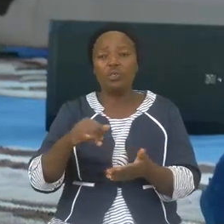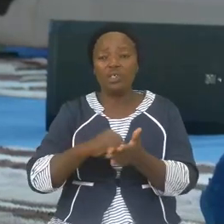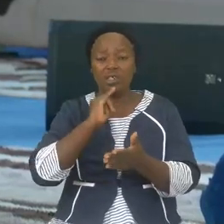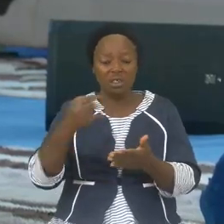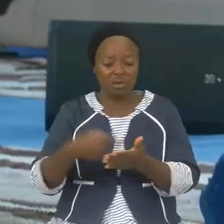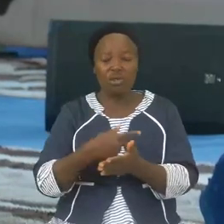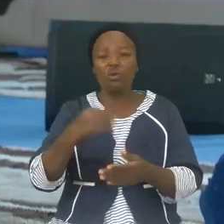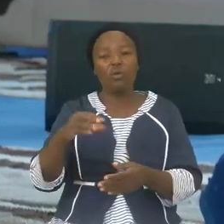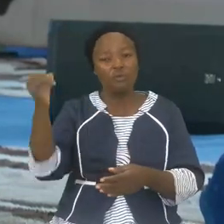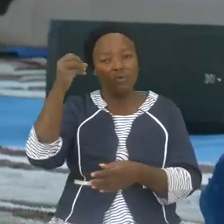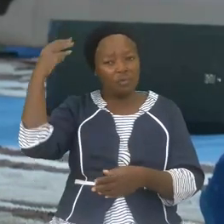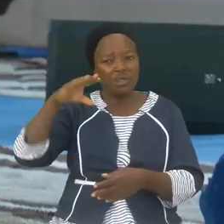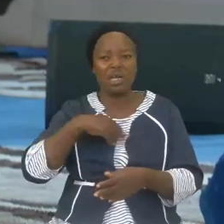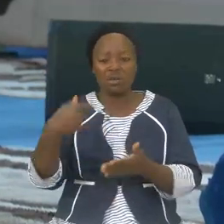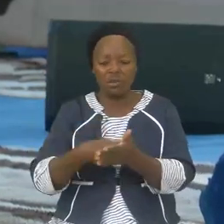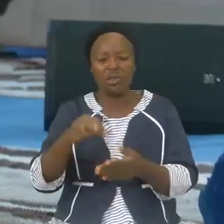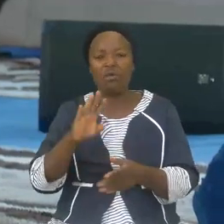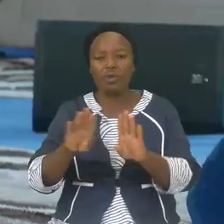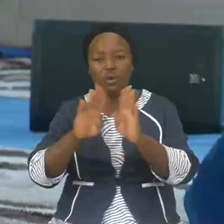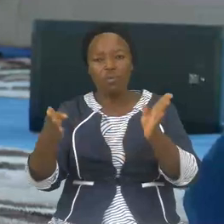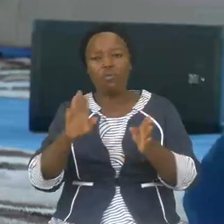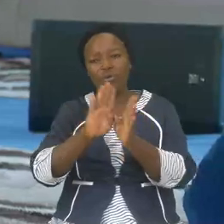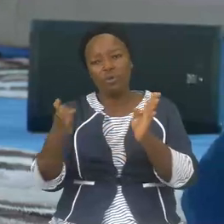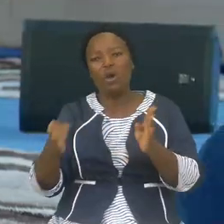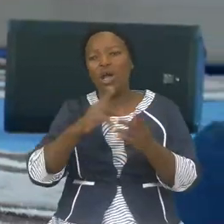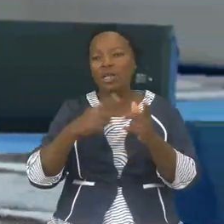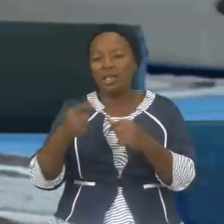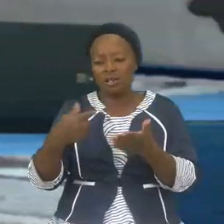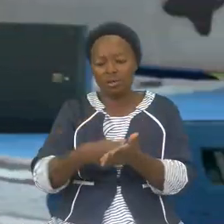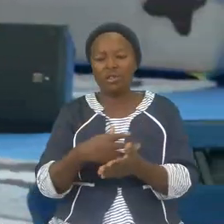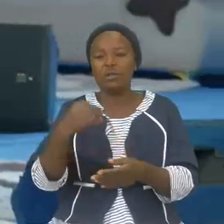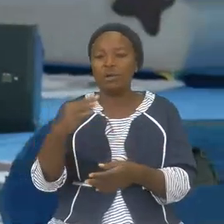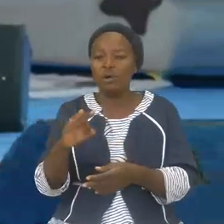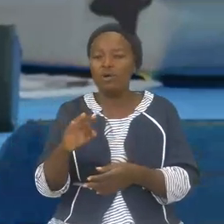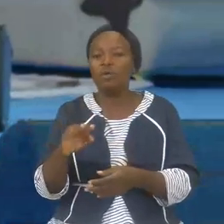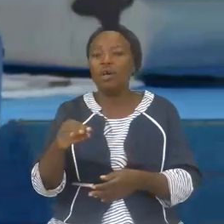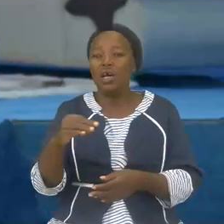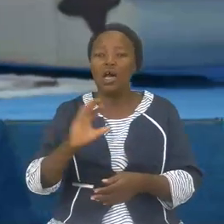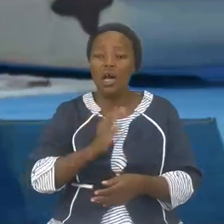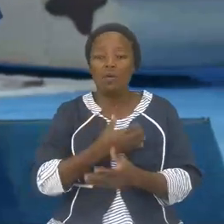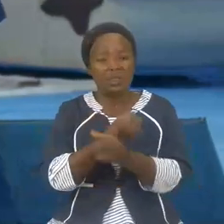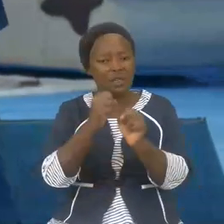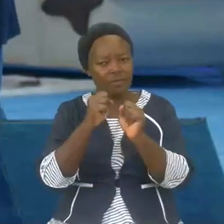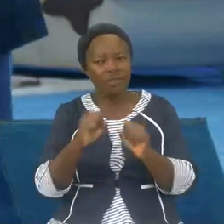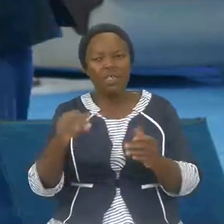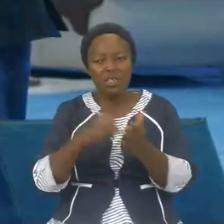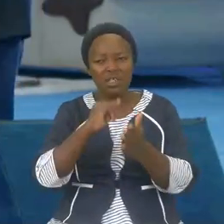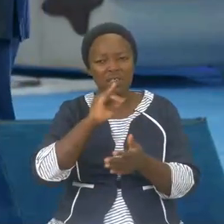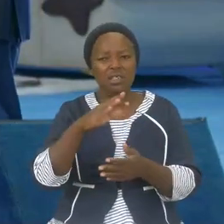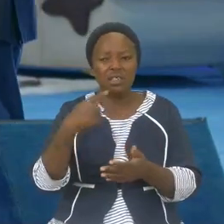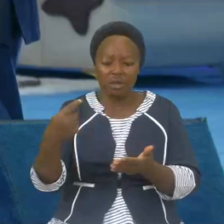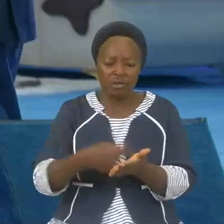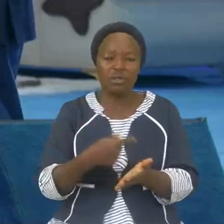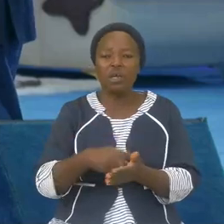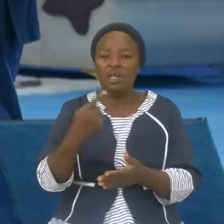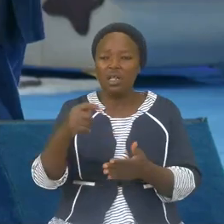la grâce, c'est l'évangile de la percée, c'est l'évangile du salut,